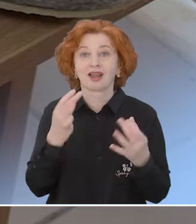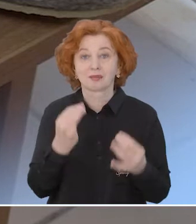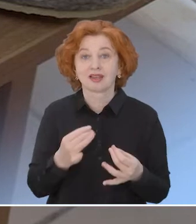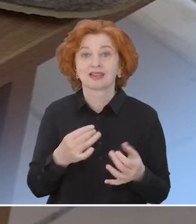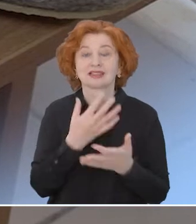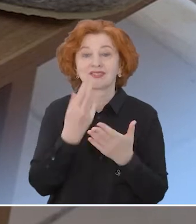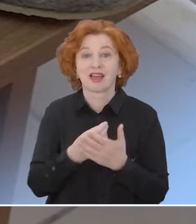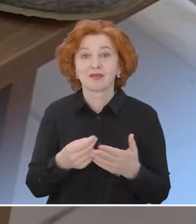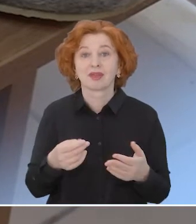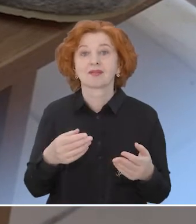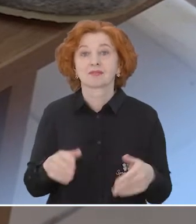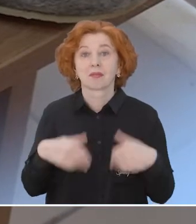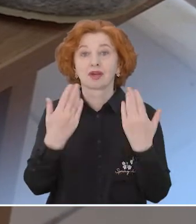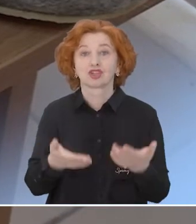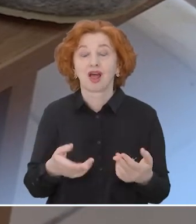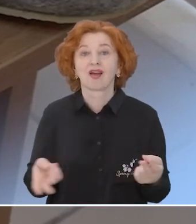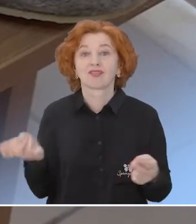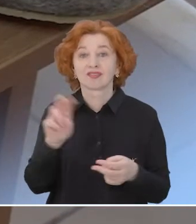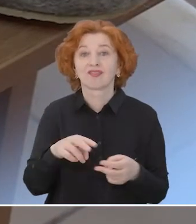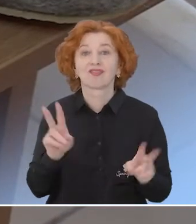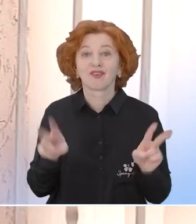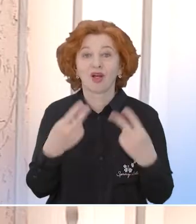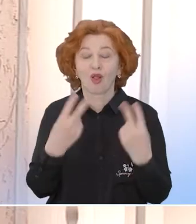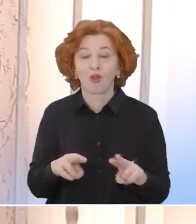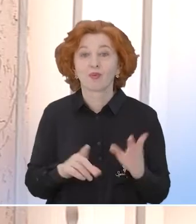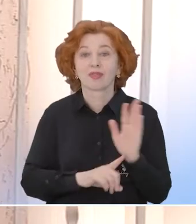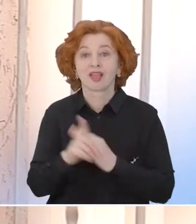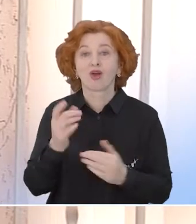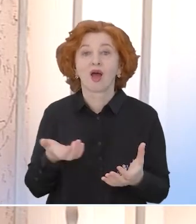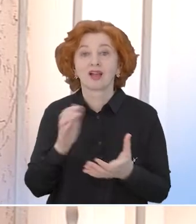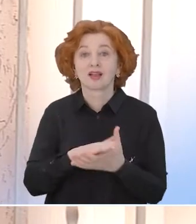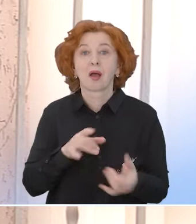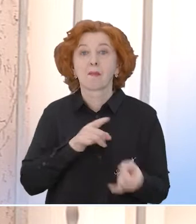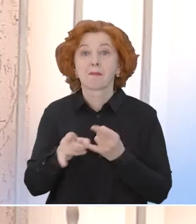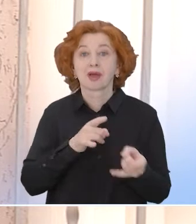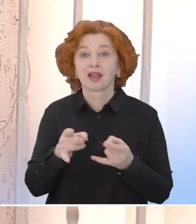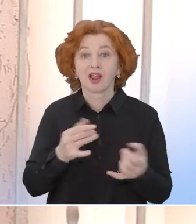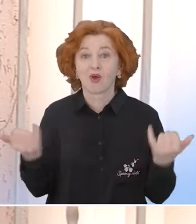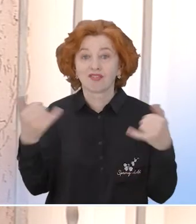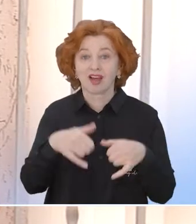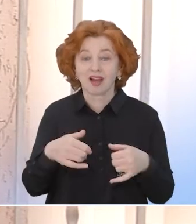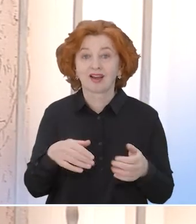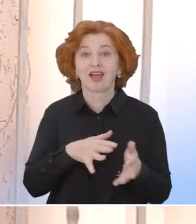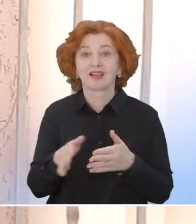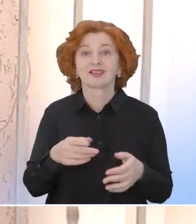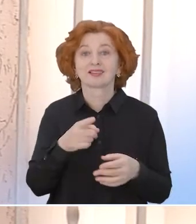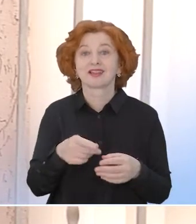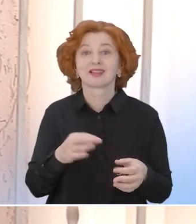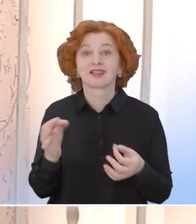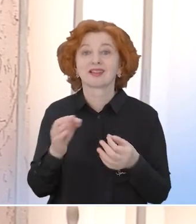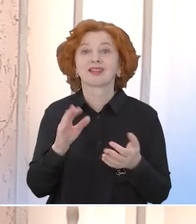рукоделием и со своими изделиями пришла в клуб. Начала я со шпагата, потом освоила мыловарение,